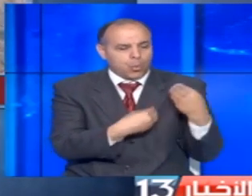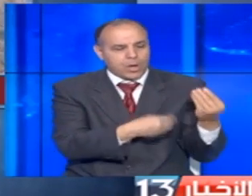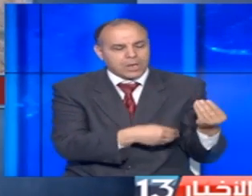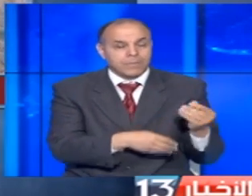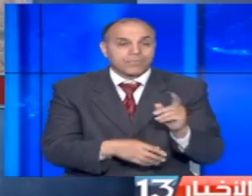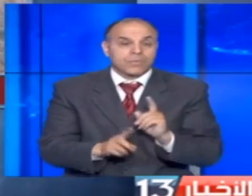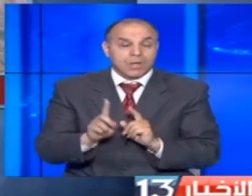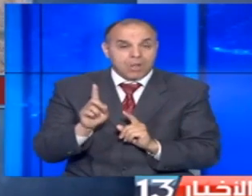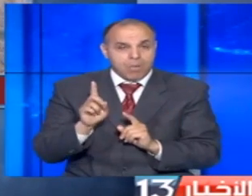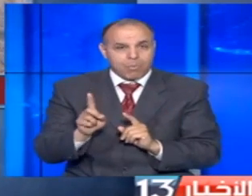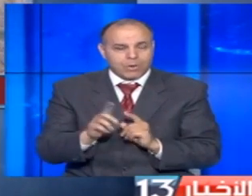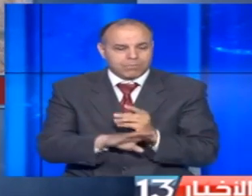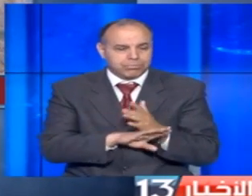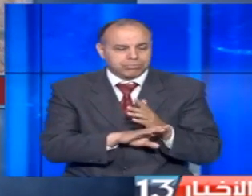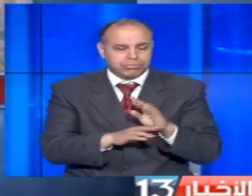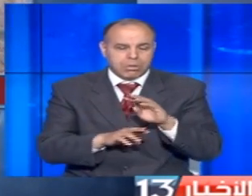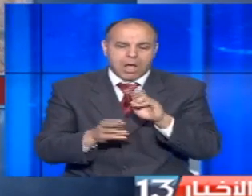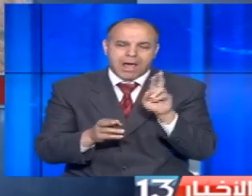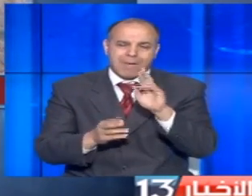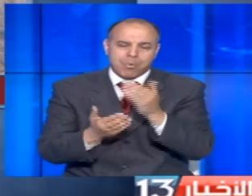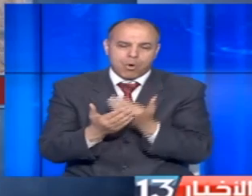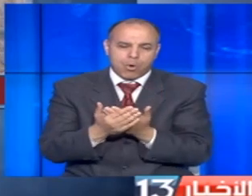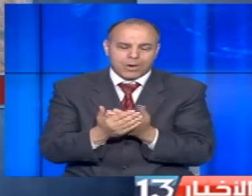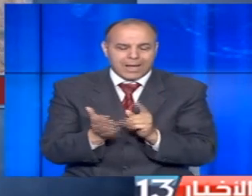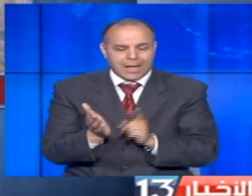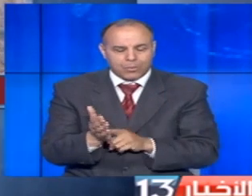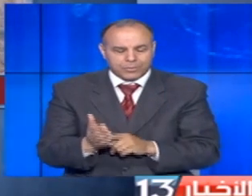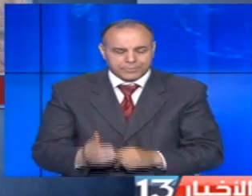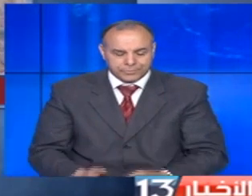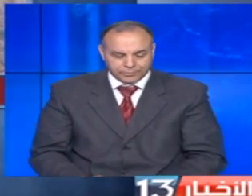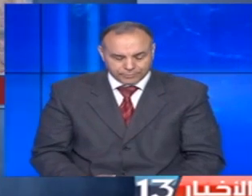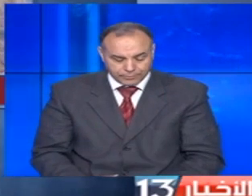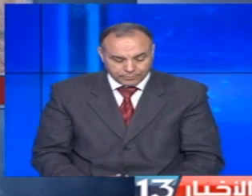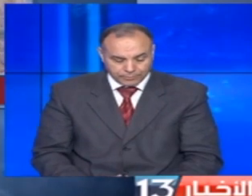بالمكان لاتمام الاجراءات القانونيه